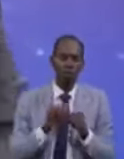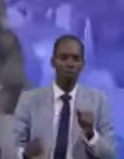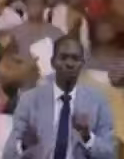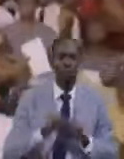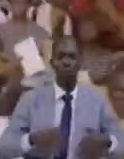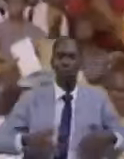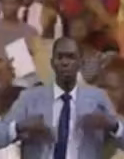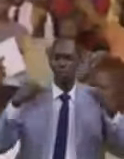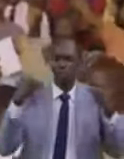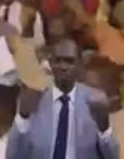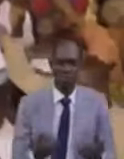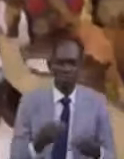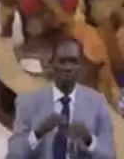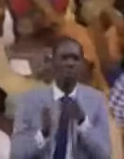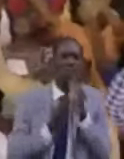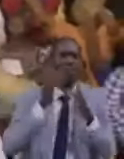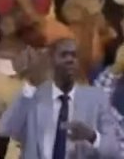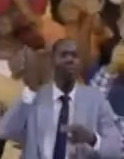de